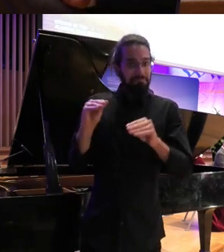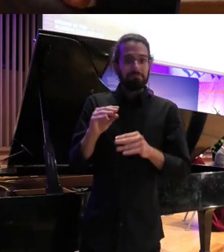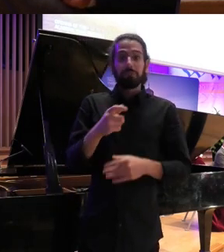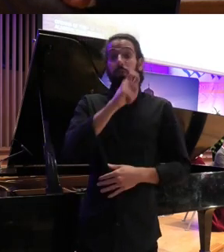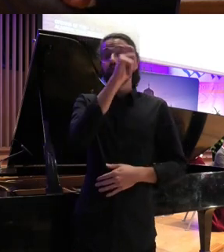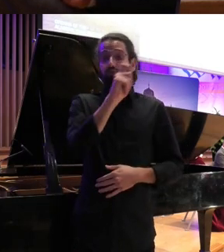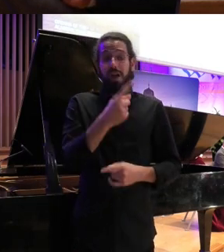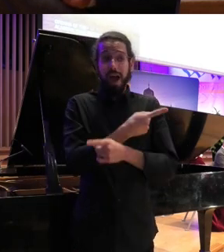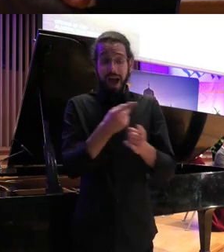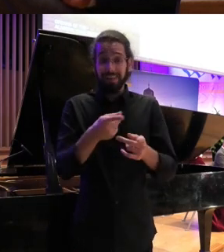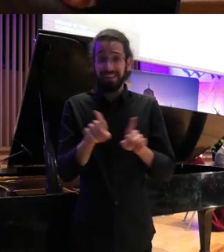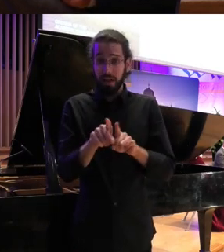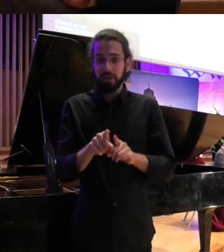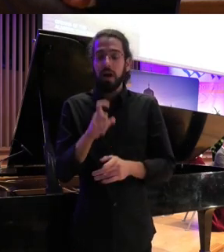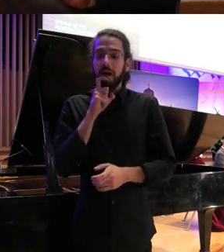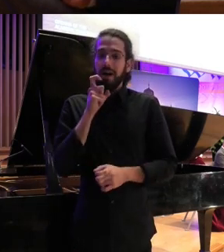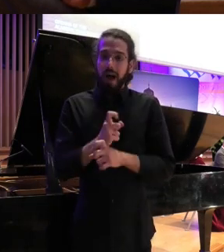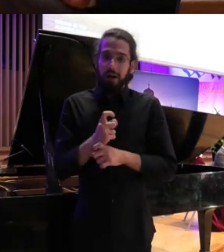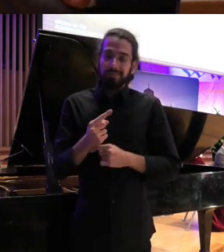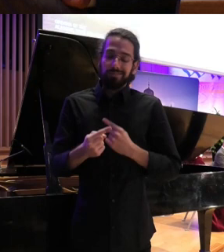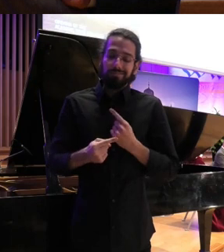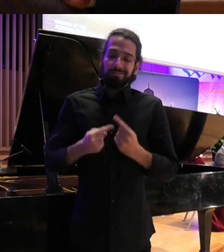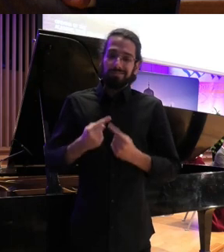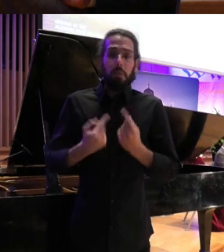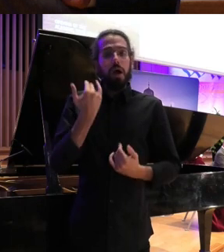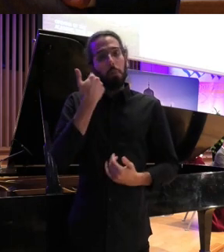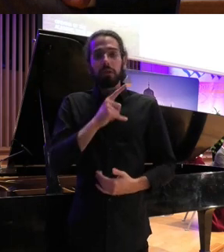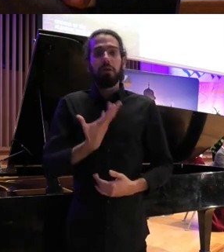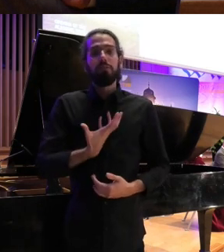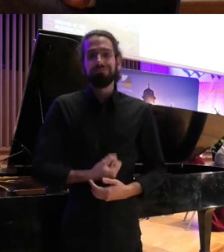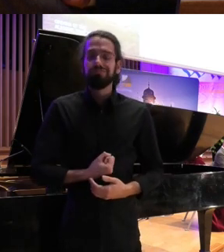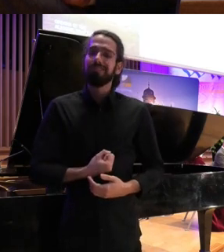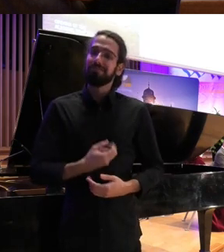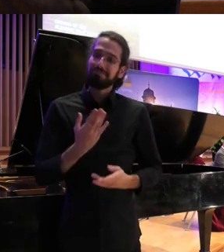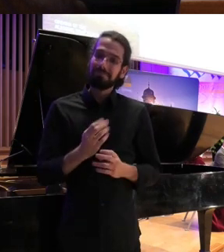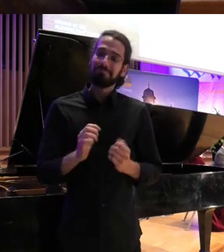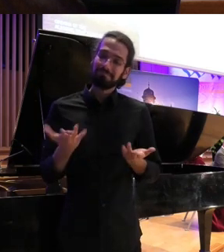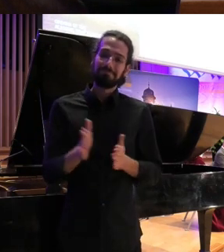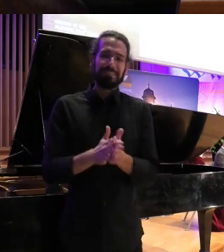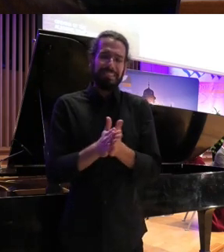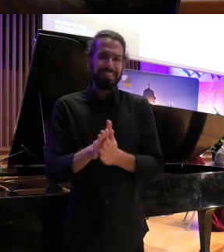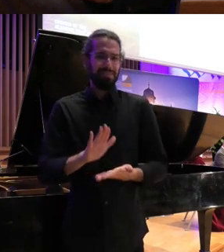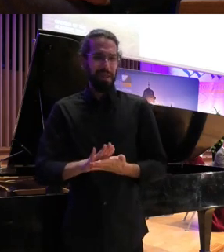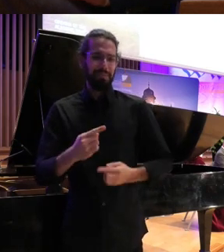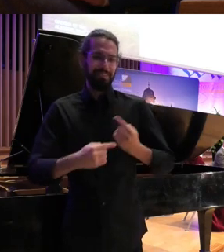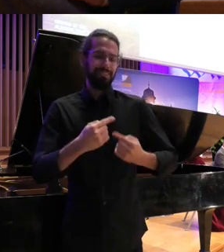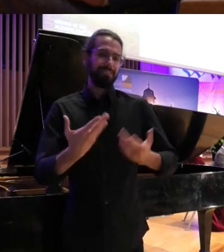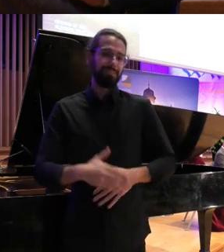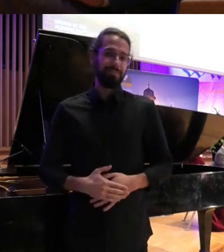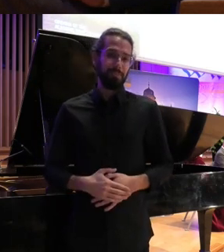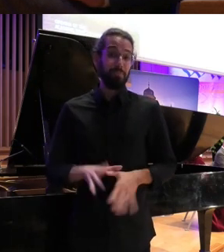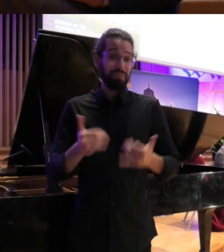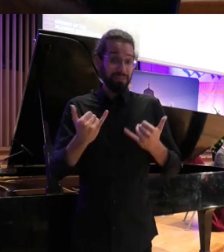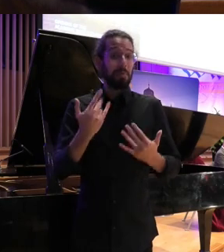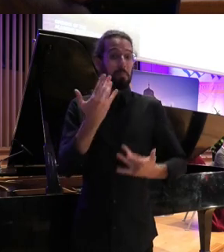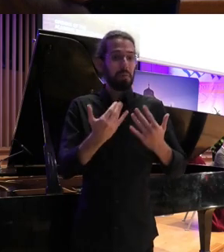hart wird, aber Sie sollen sich nicht entmutigen lassen. Und insbesondere ist die Mathematik gut dabei, dass man auch den anderen sagen